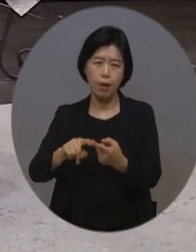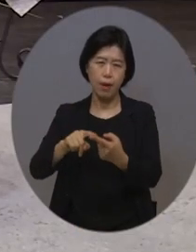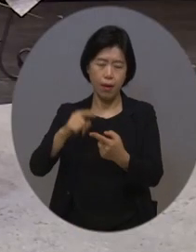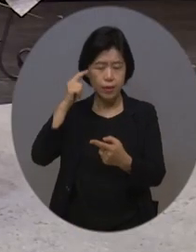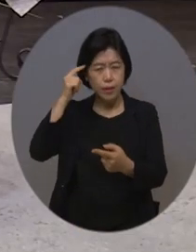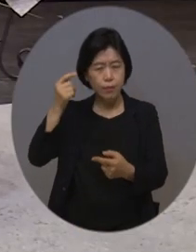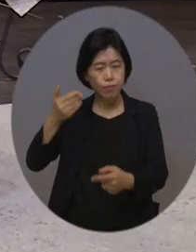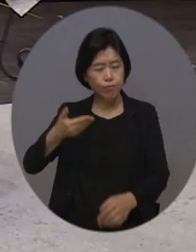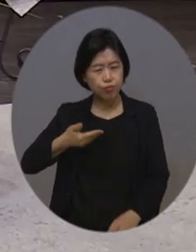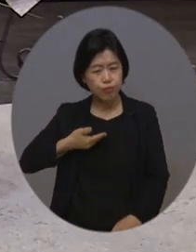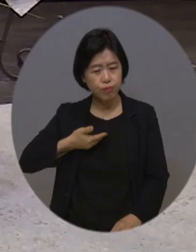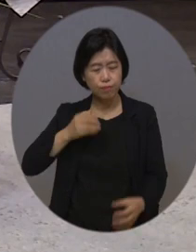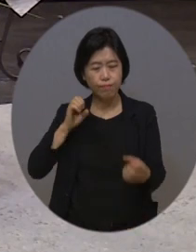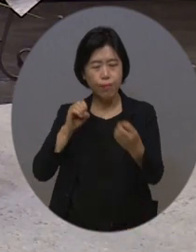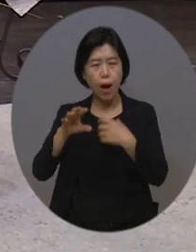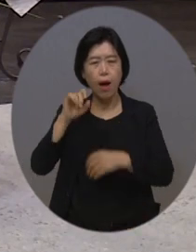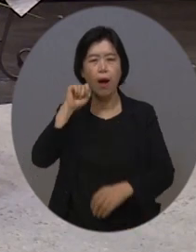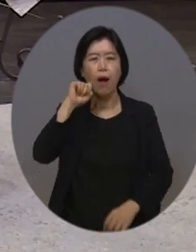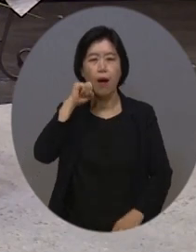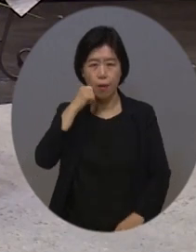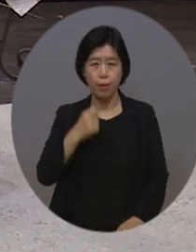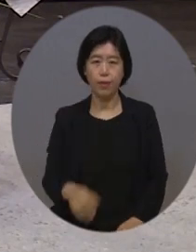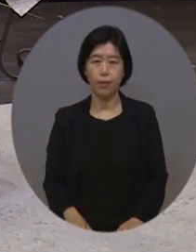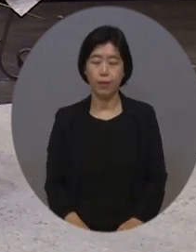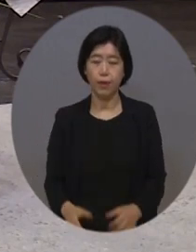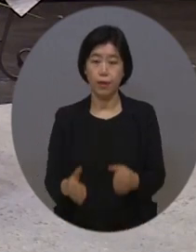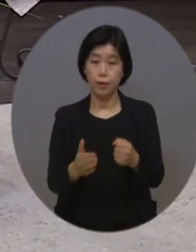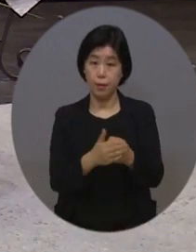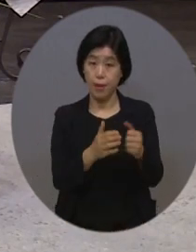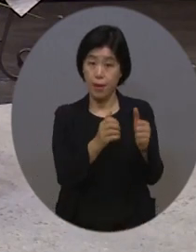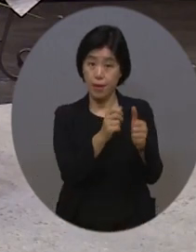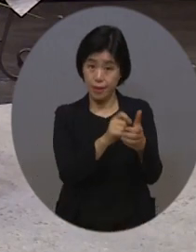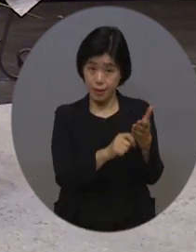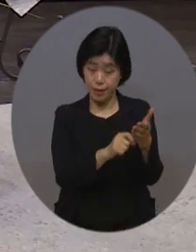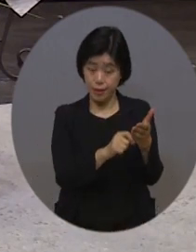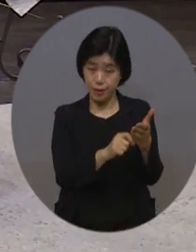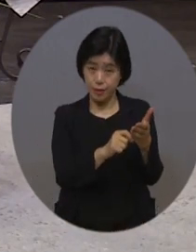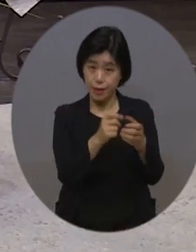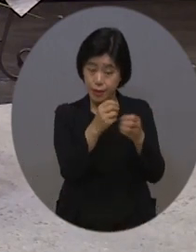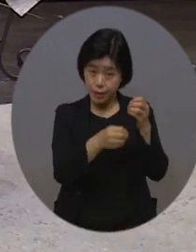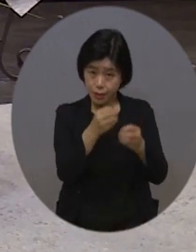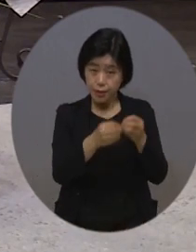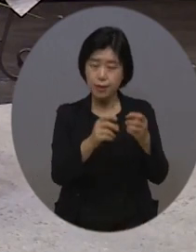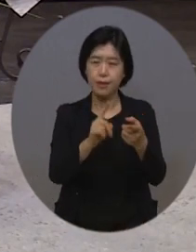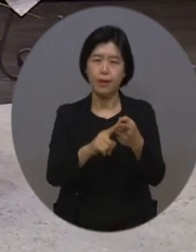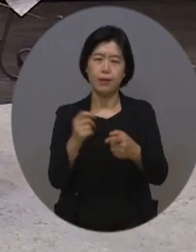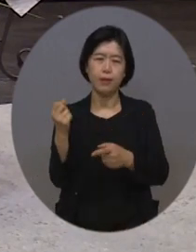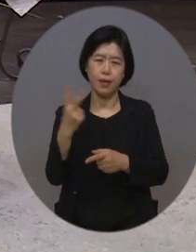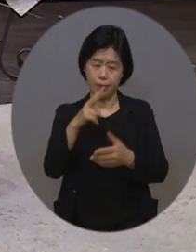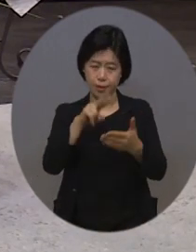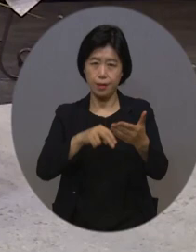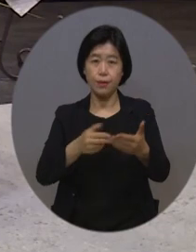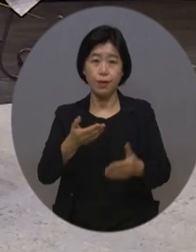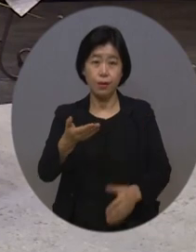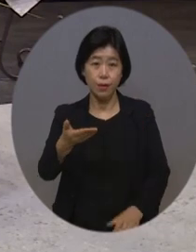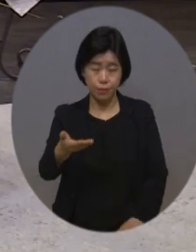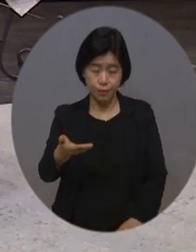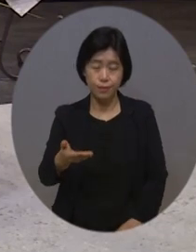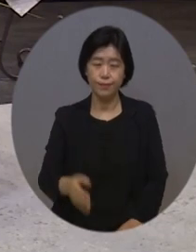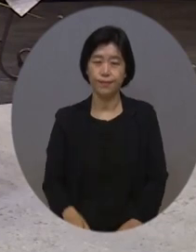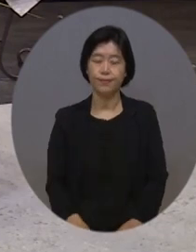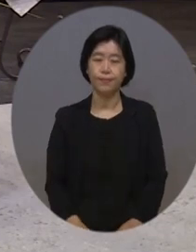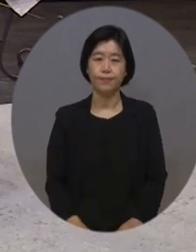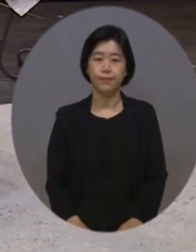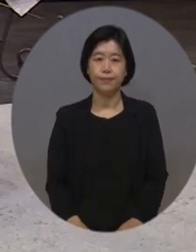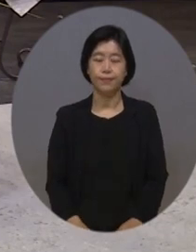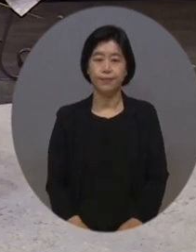그리하여 시인의 시인이 쓴 문장을 다시 낭독함으로써 여러분과 저의 대답을